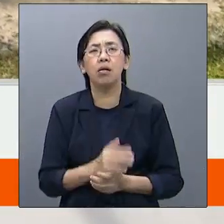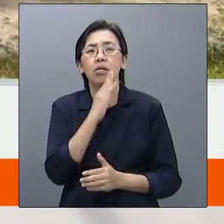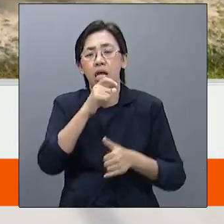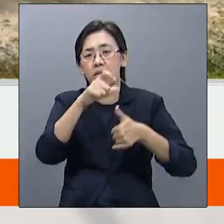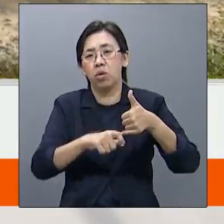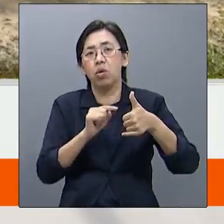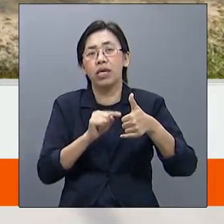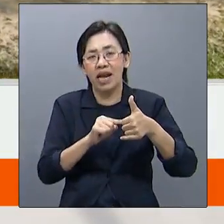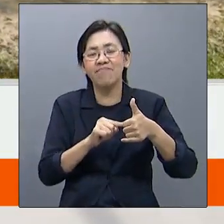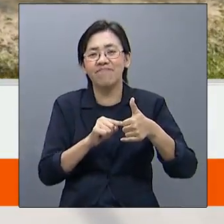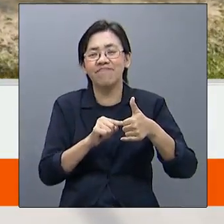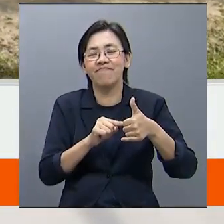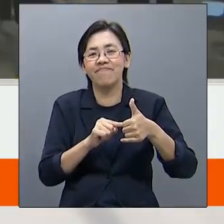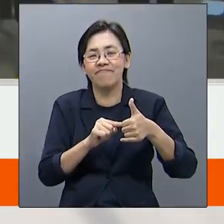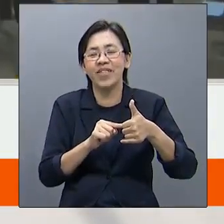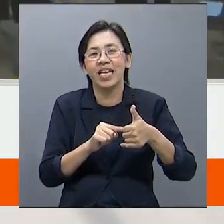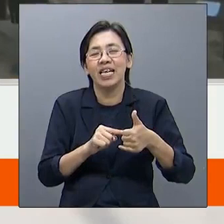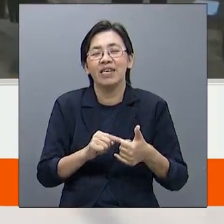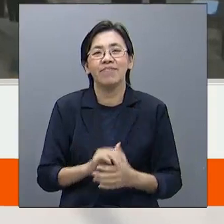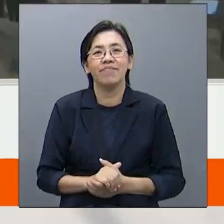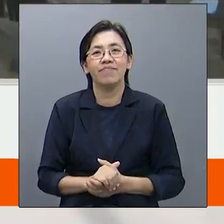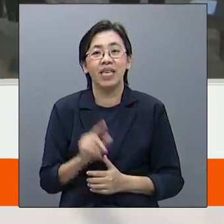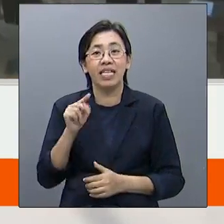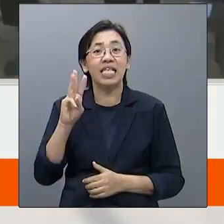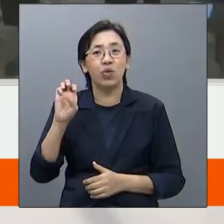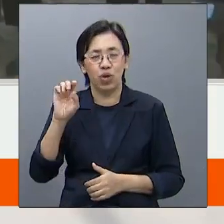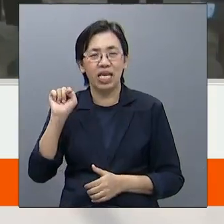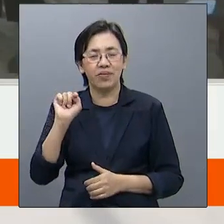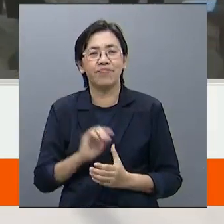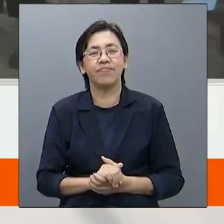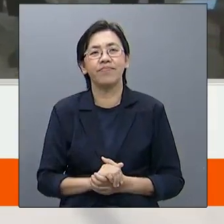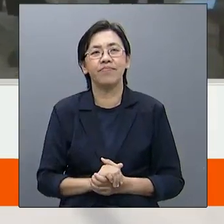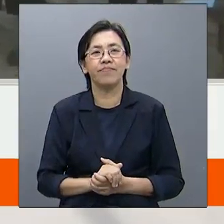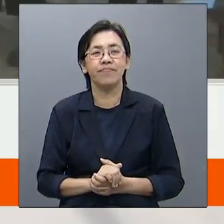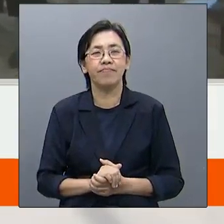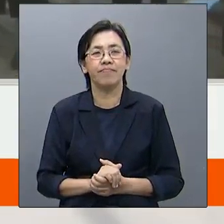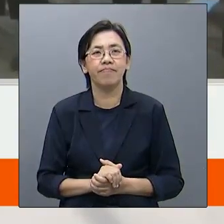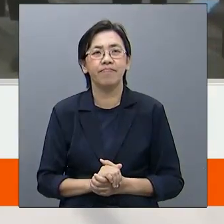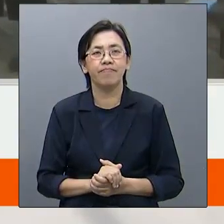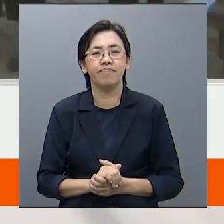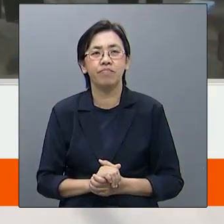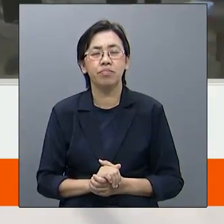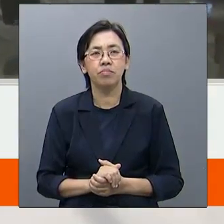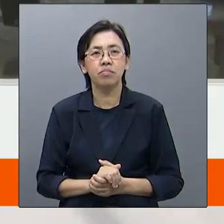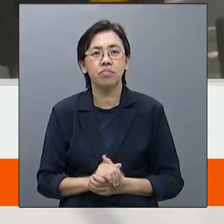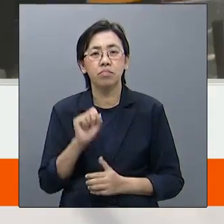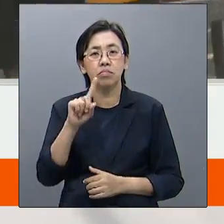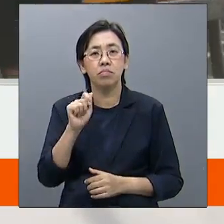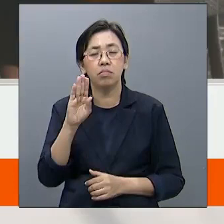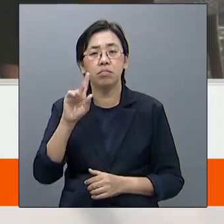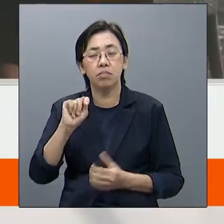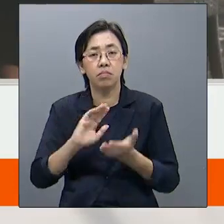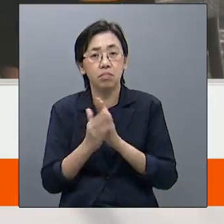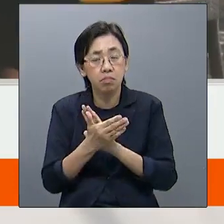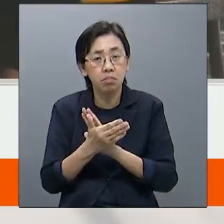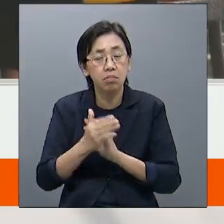ฐลหรอททะวี2.พอเราพูถโครงสราง รัธบาจะปรบเรื่องของสอบตอไหมจากอาห